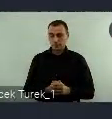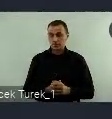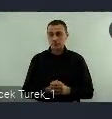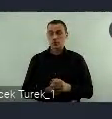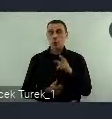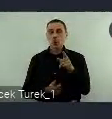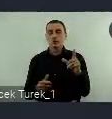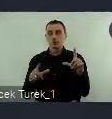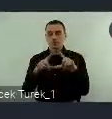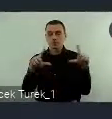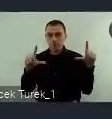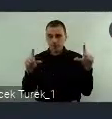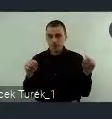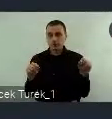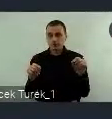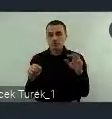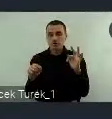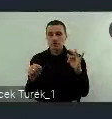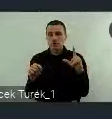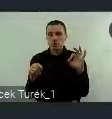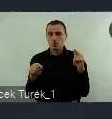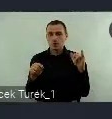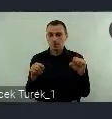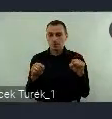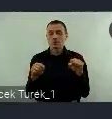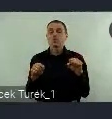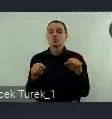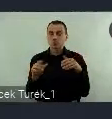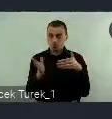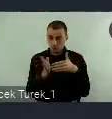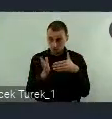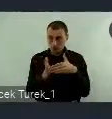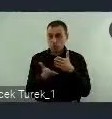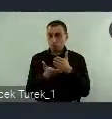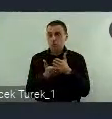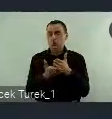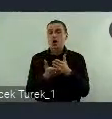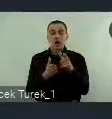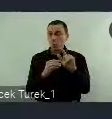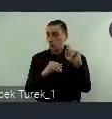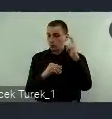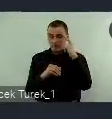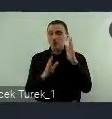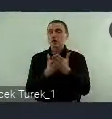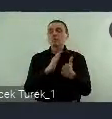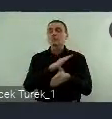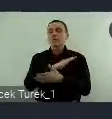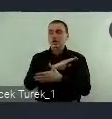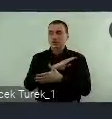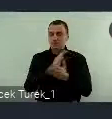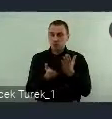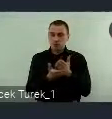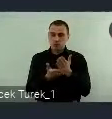tyflomapy jest w porządku pod warunkiem że dyplomata stanowi tylko jeden z elementów systemu wspomagania poruszania się osób